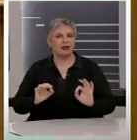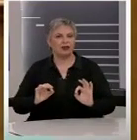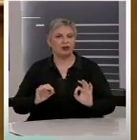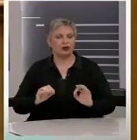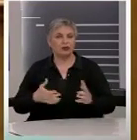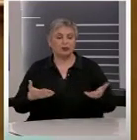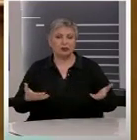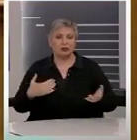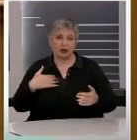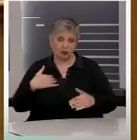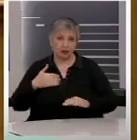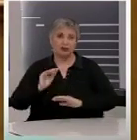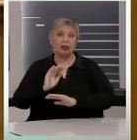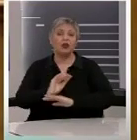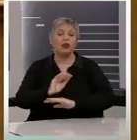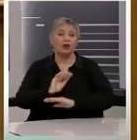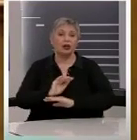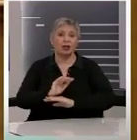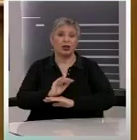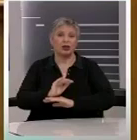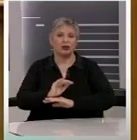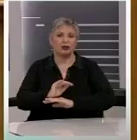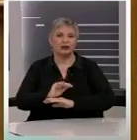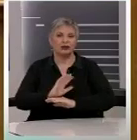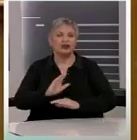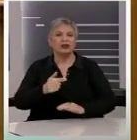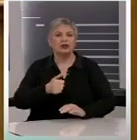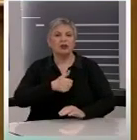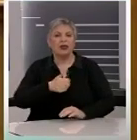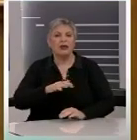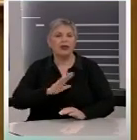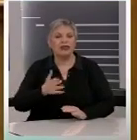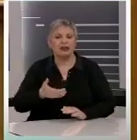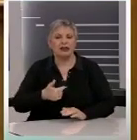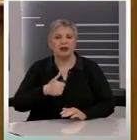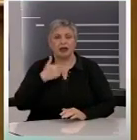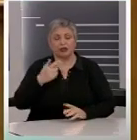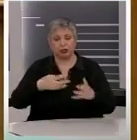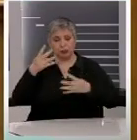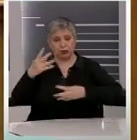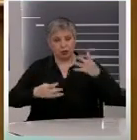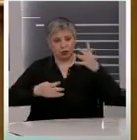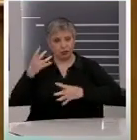Αυτό είναι το ερώτημα. Γιατί το ερώτημα δεν είναι αν κάνεις τον καλύτερο προϋπολογισμό